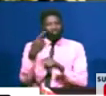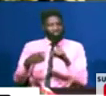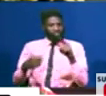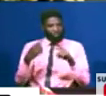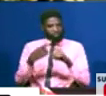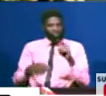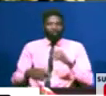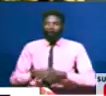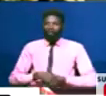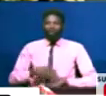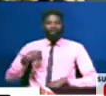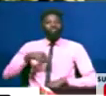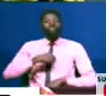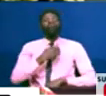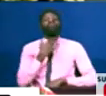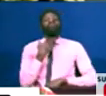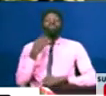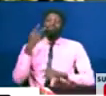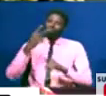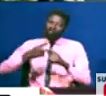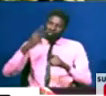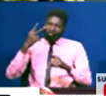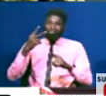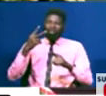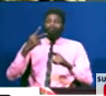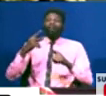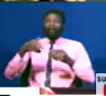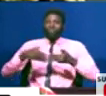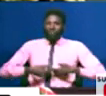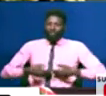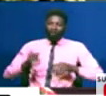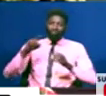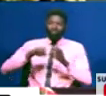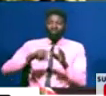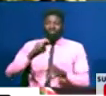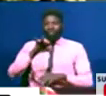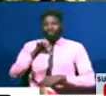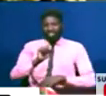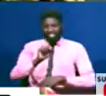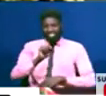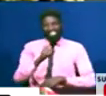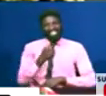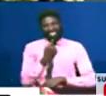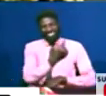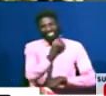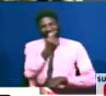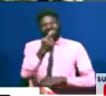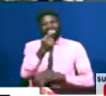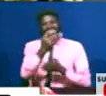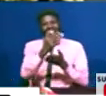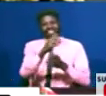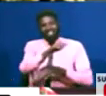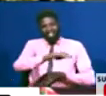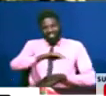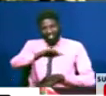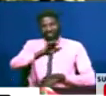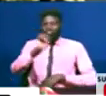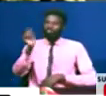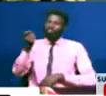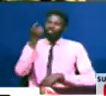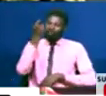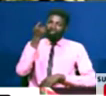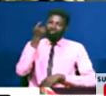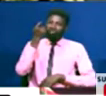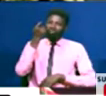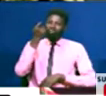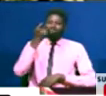people joining the National Youth Service from every location in the Republic of Kenya as